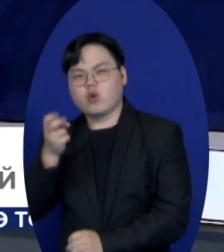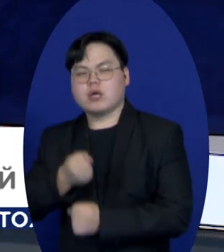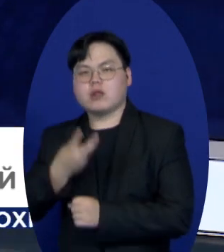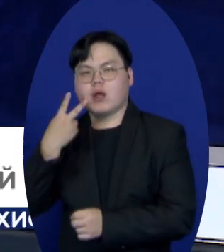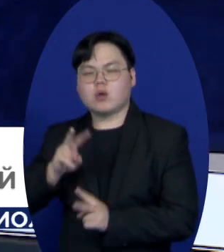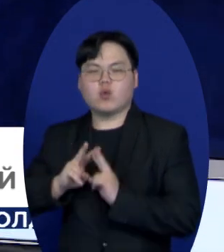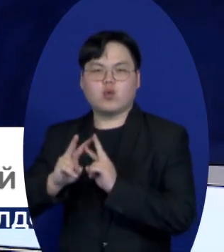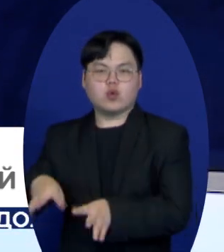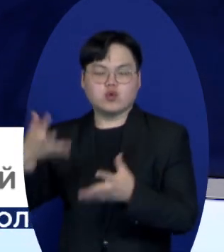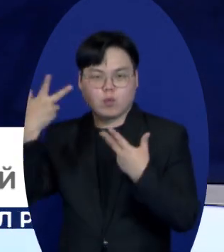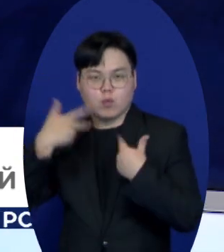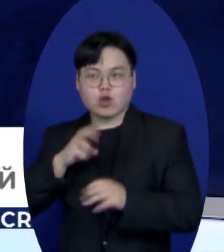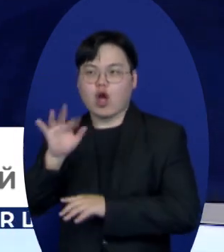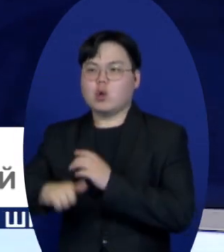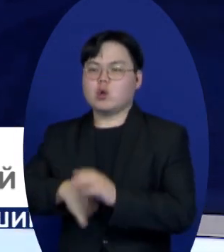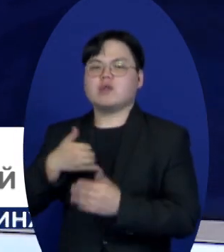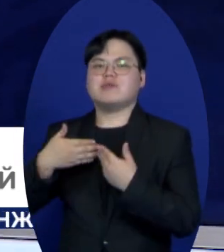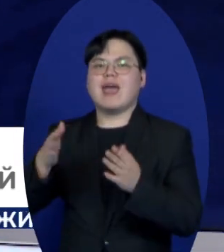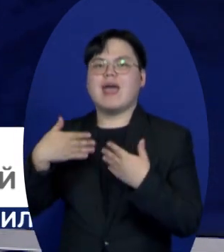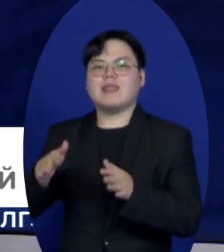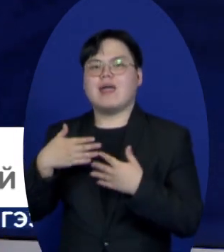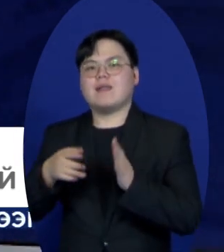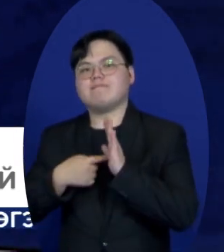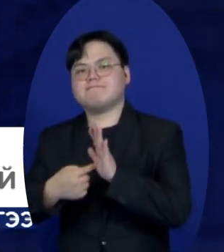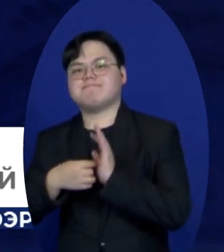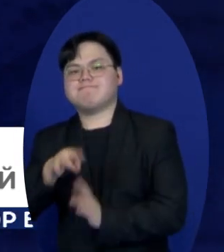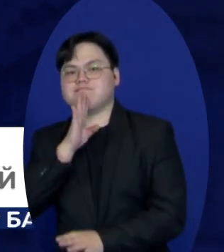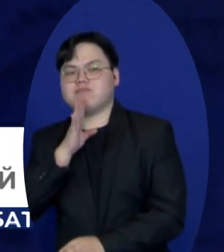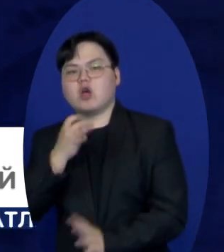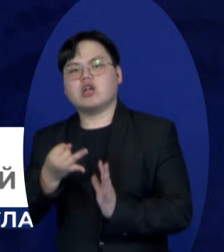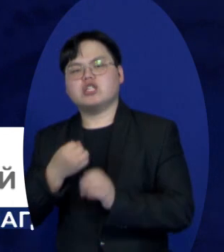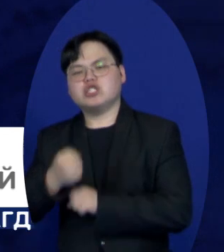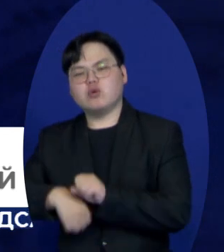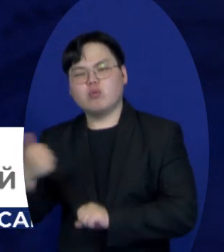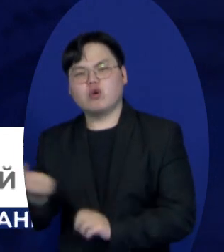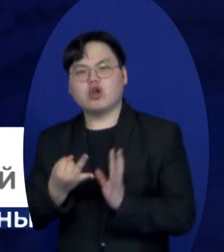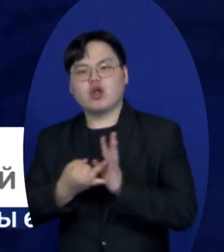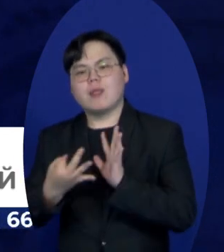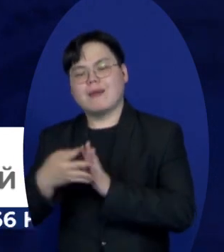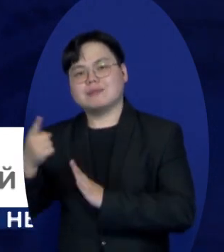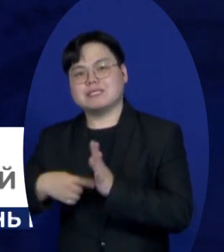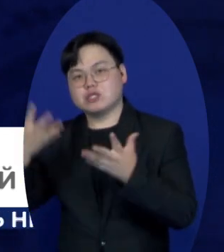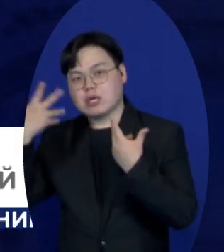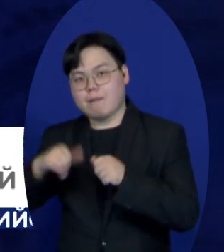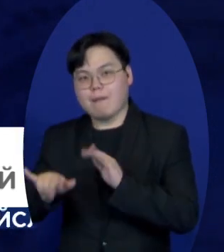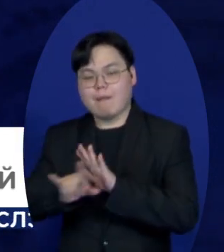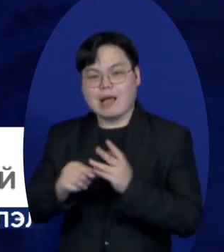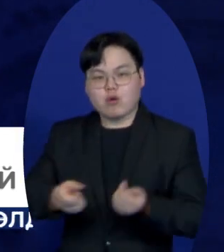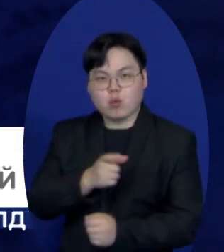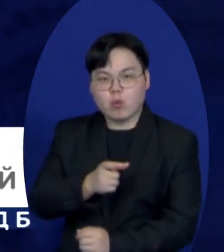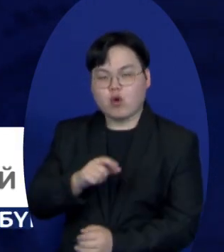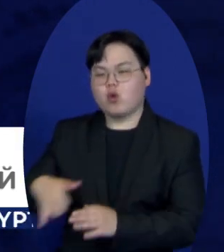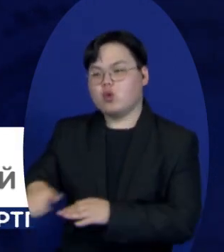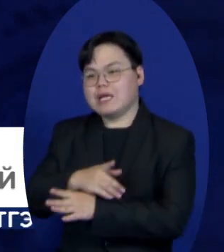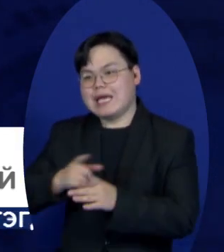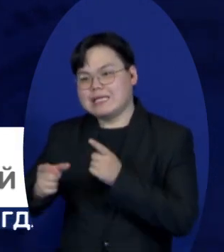олон улсад нээлттэйгээр зарлах, за жил болгон 8-7-8 дугаар сар зохион байгуулснаар за малчит иргэдийн төдийгүй улсын эдийн засгт бол хувь